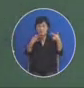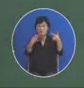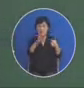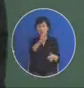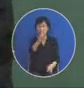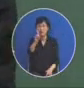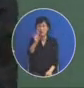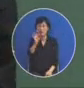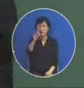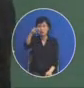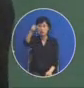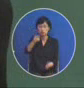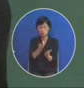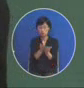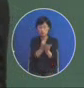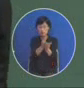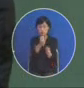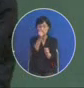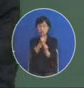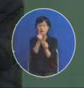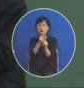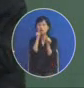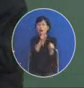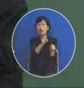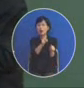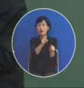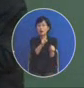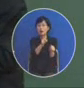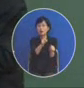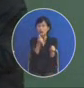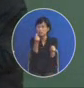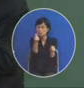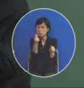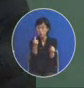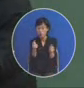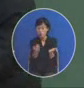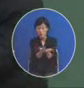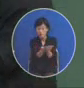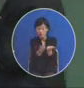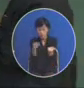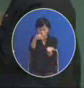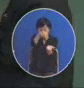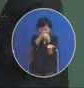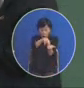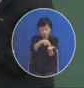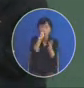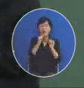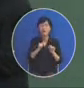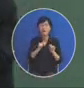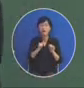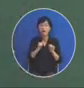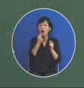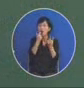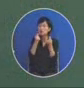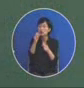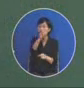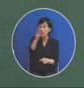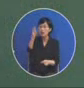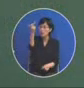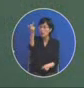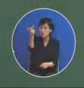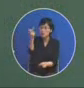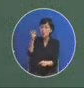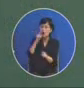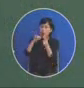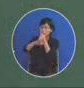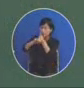갈보리산 언약의 비밀입니다. 들어오기만 하면 산다. And it means that as long as you enter into the covenant of Mount Calvary, 자, you will